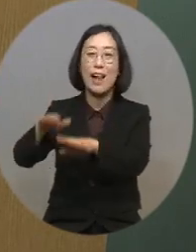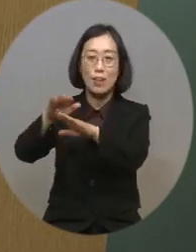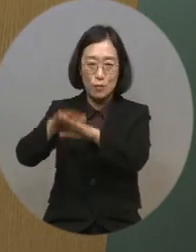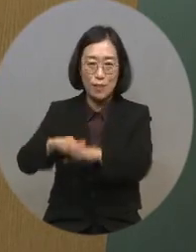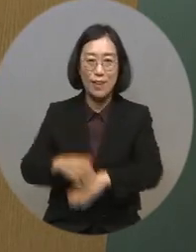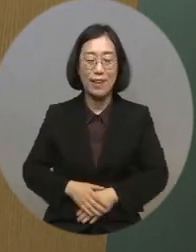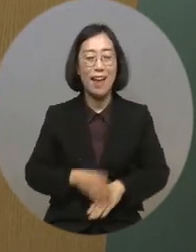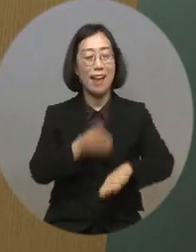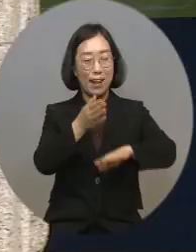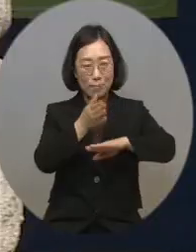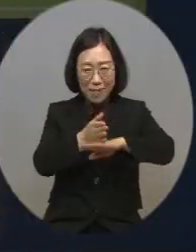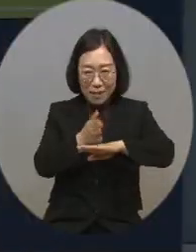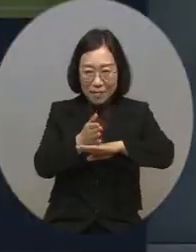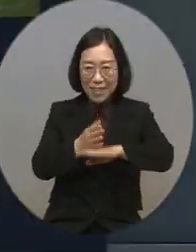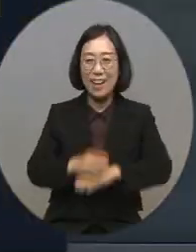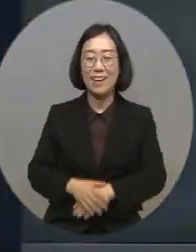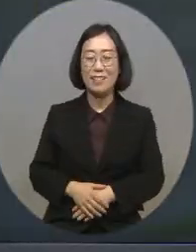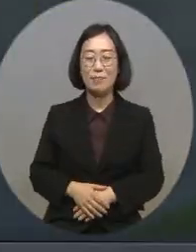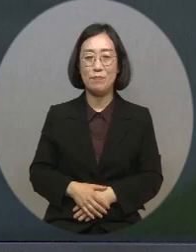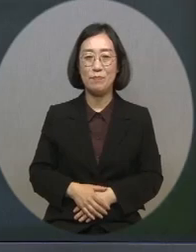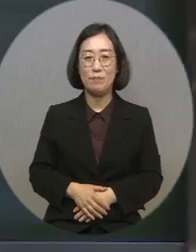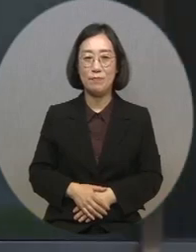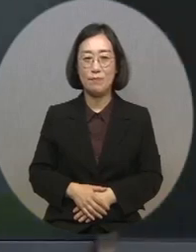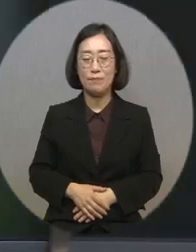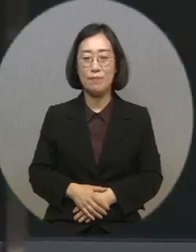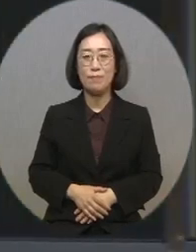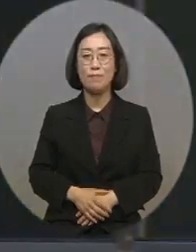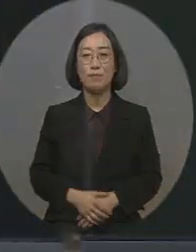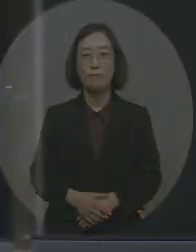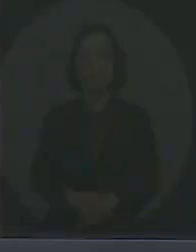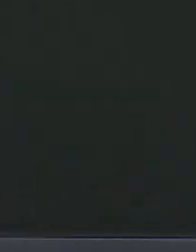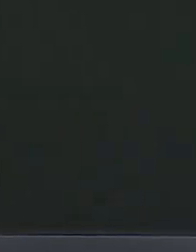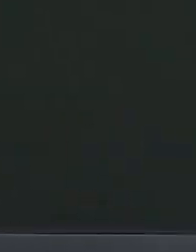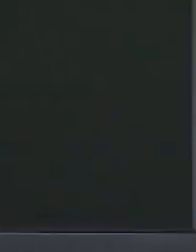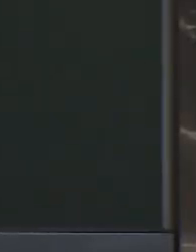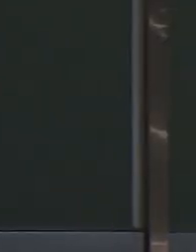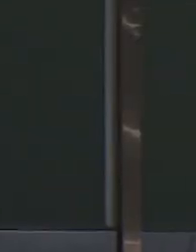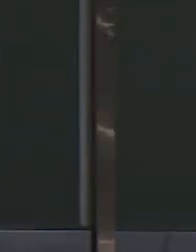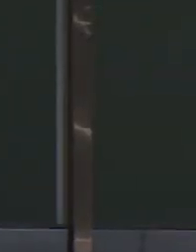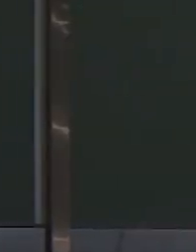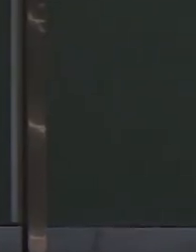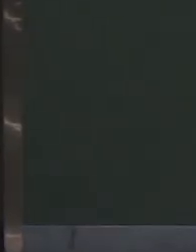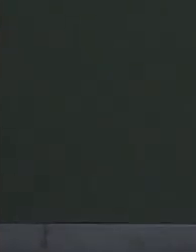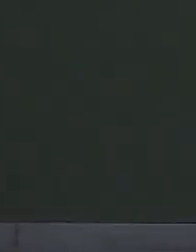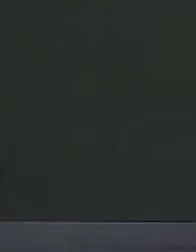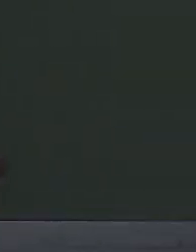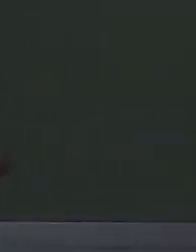줄게요. 감사합니다. 복지TV 뉴스 정유정입니다.